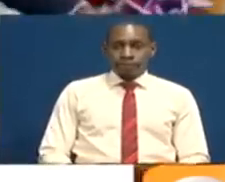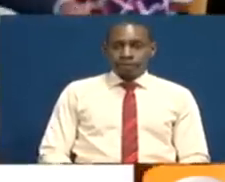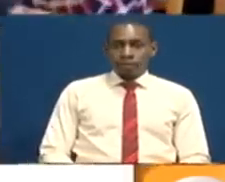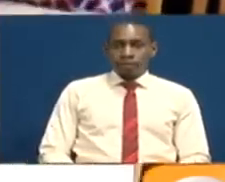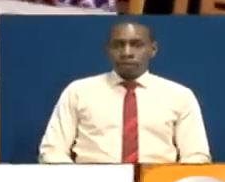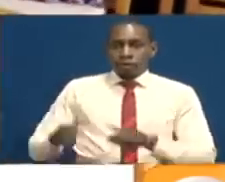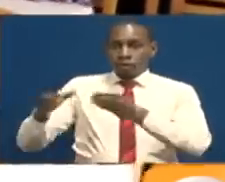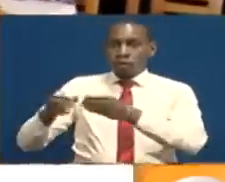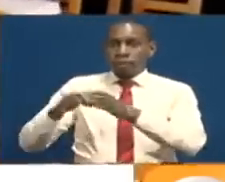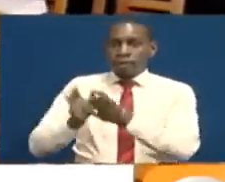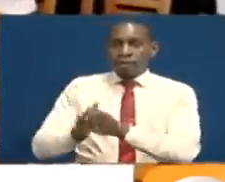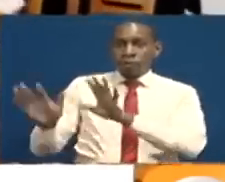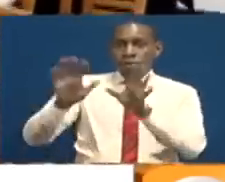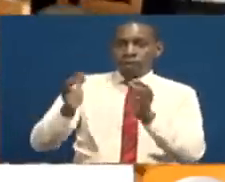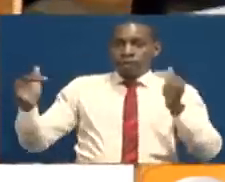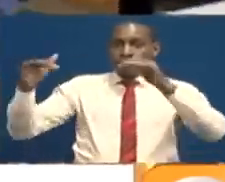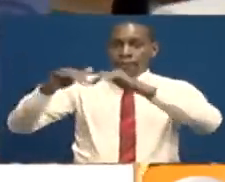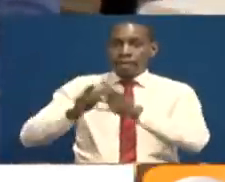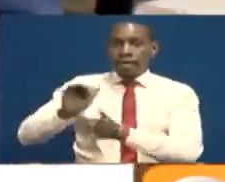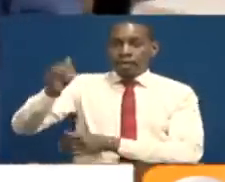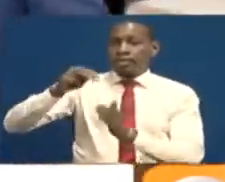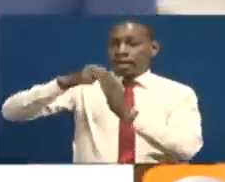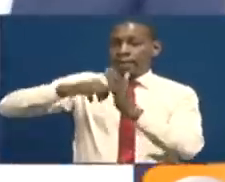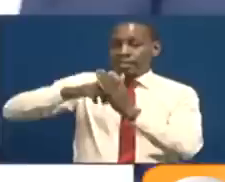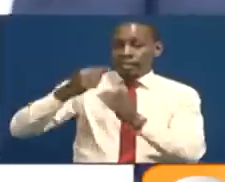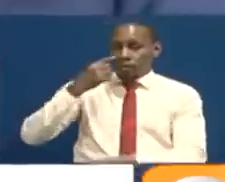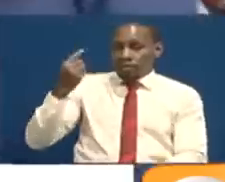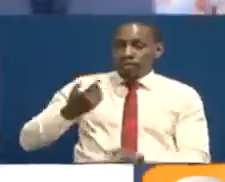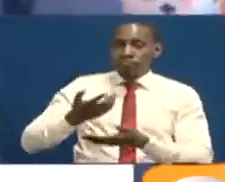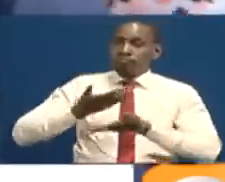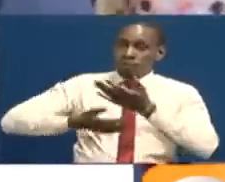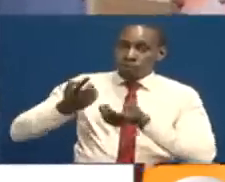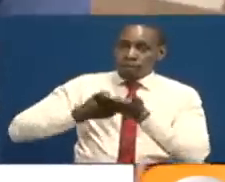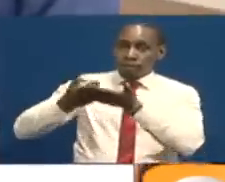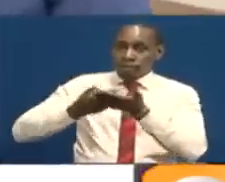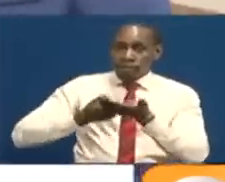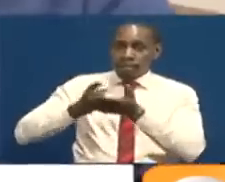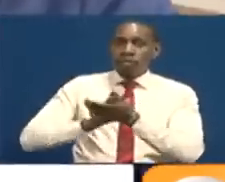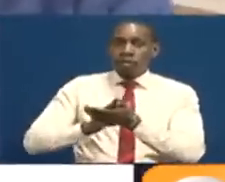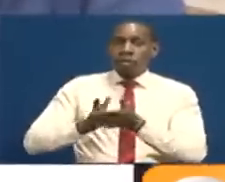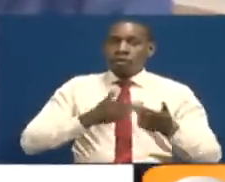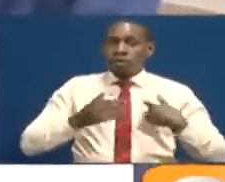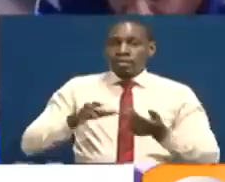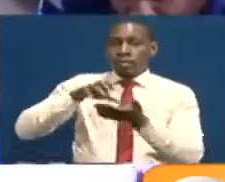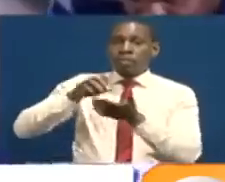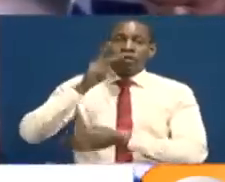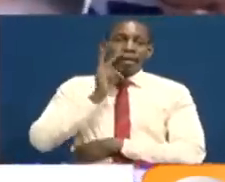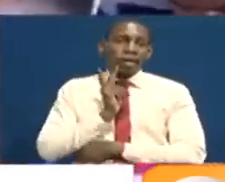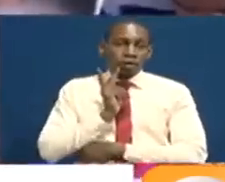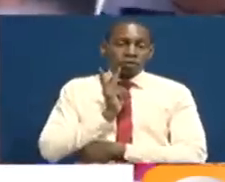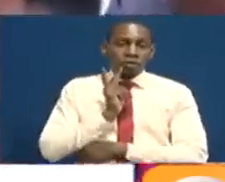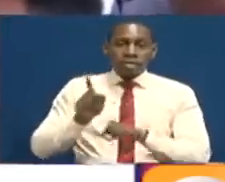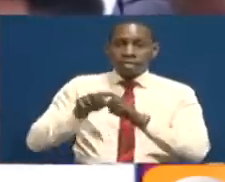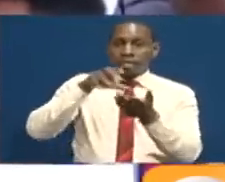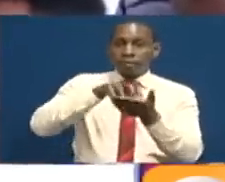Wakereketo wa chama cha Wiper walikongamana eneo la Stoni Ardhi, kaunti ya Machakos, kushauriana kuhusu mustakabali wa kinara wao Kalonzo Musyoka